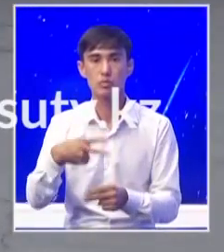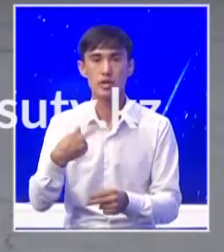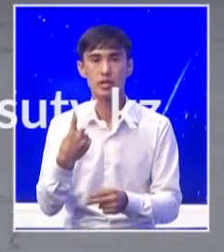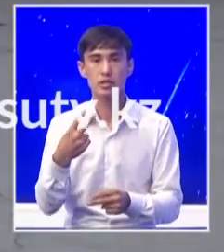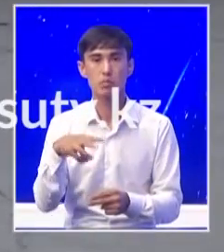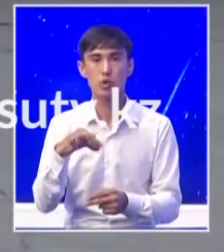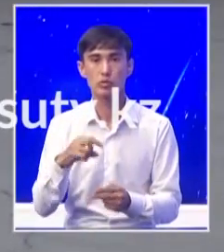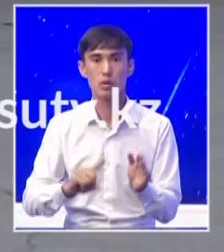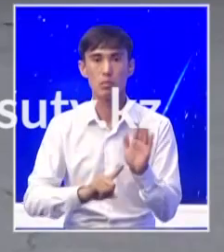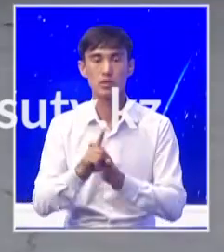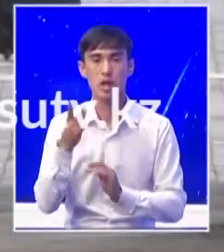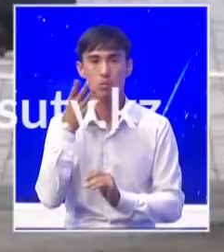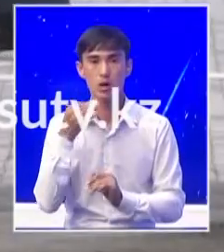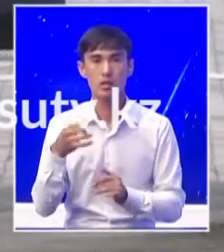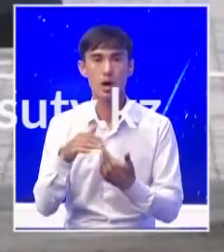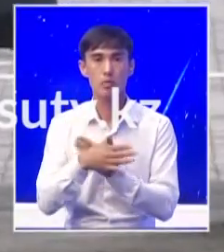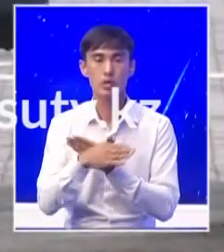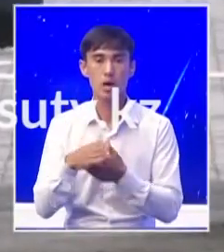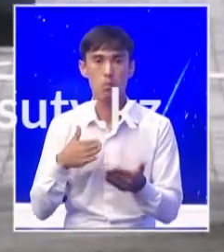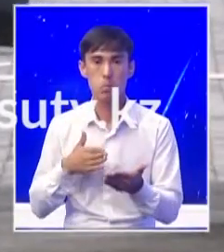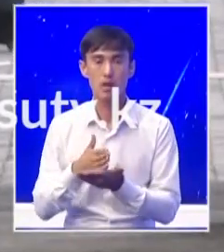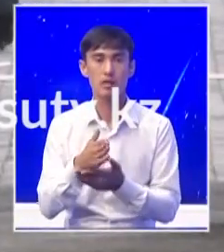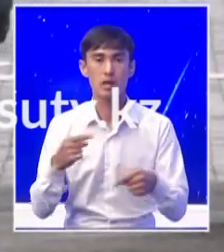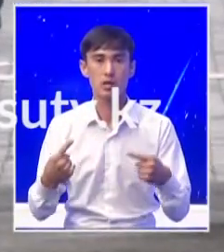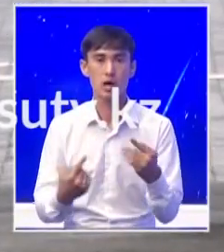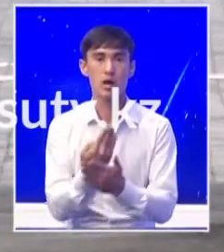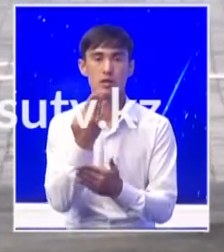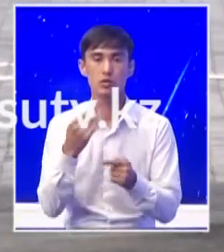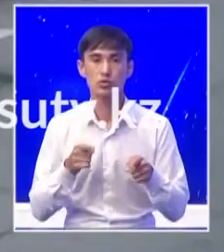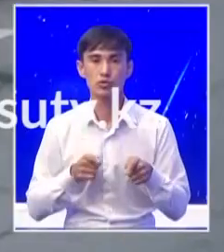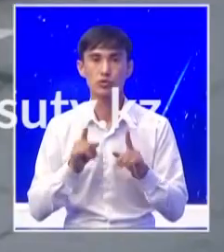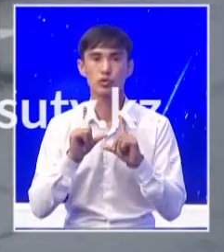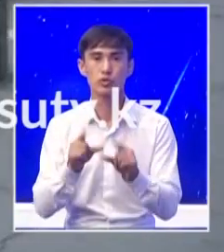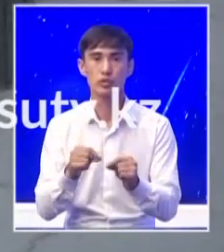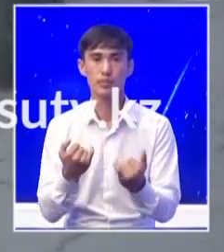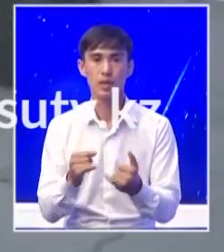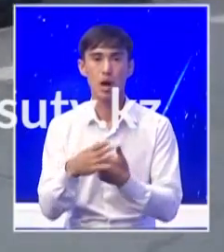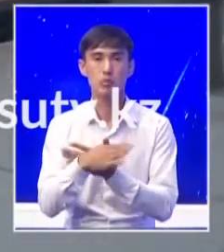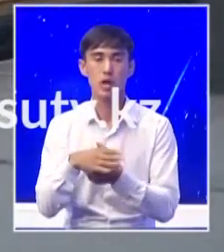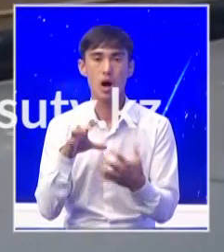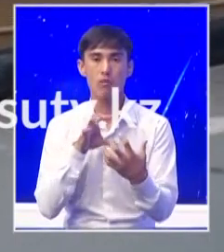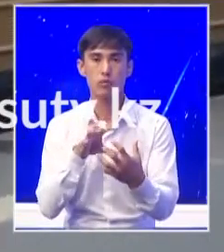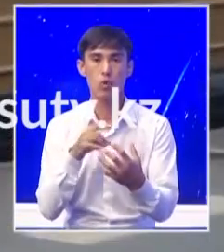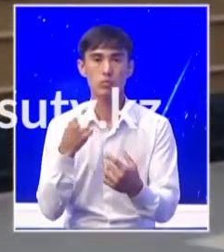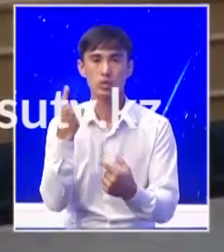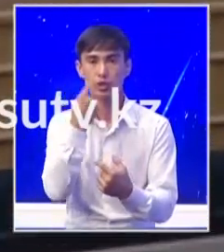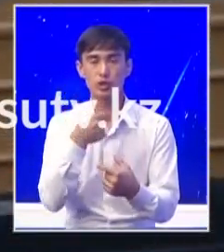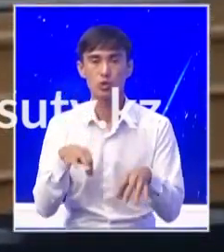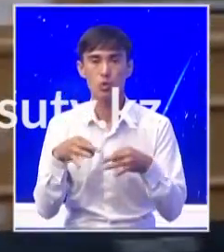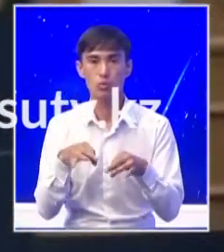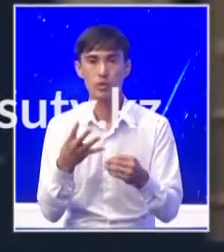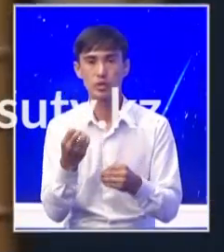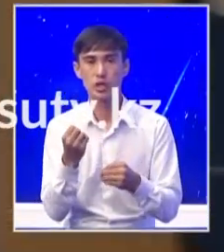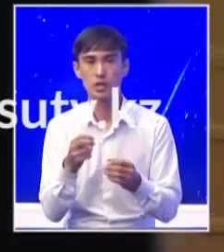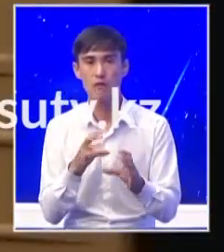бастап Алматы Қапшағай бағытындағы пойыз қайта жолға шықты. Демек Қапшағайға автобус немесе жеке көлікпен ғана емес,